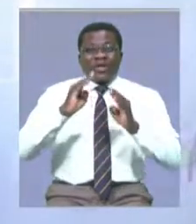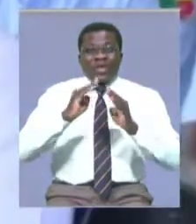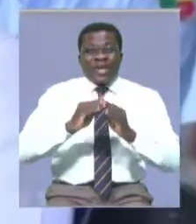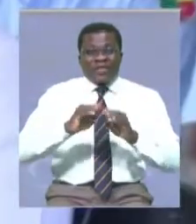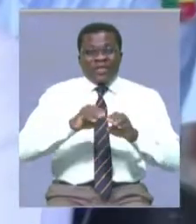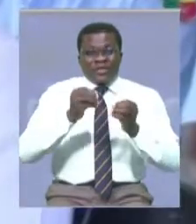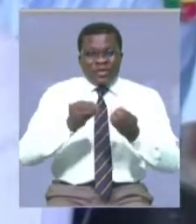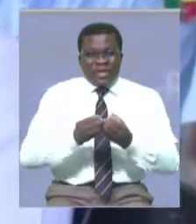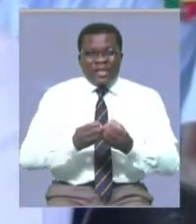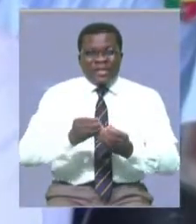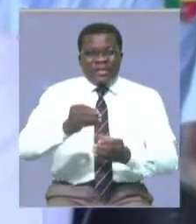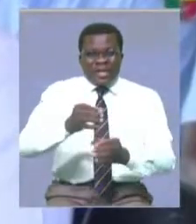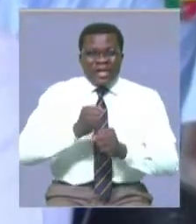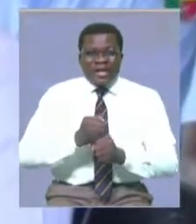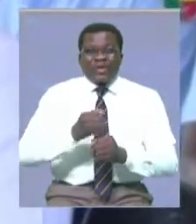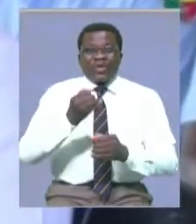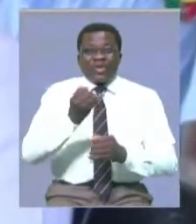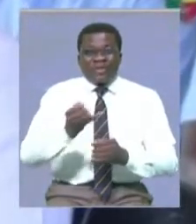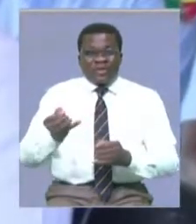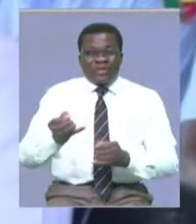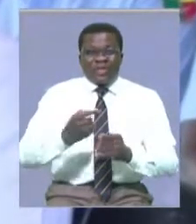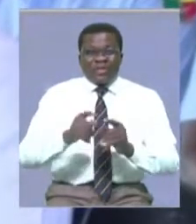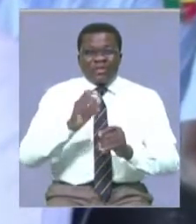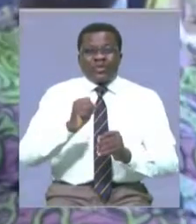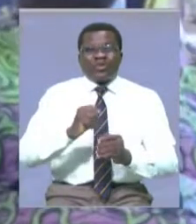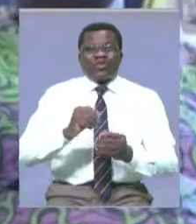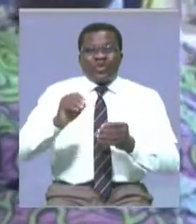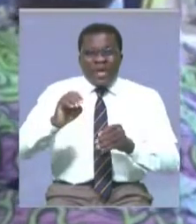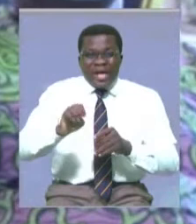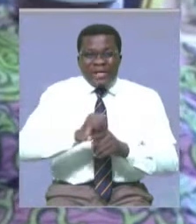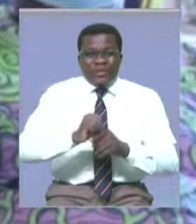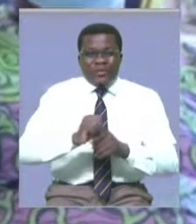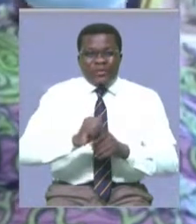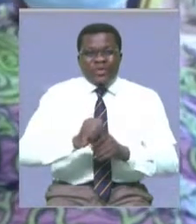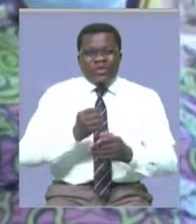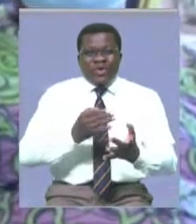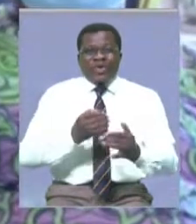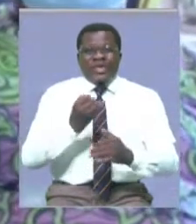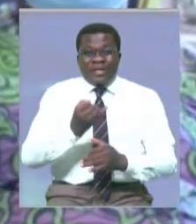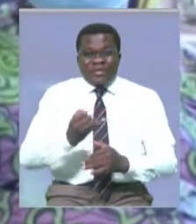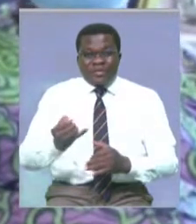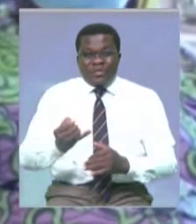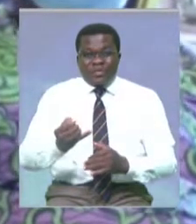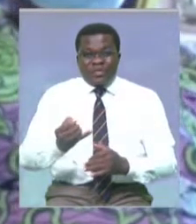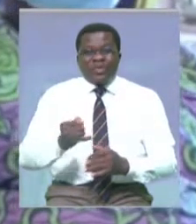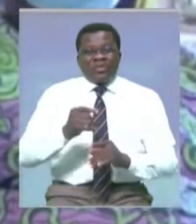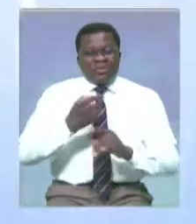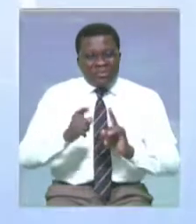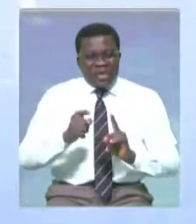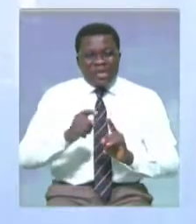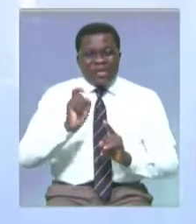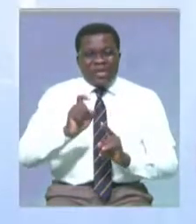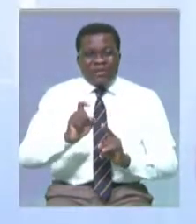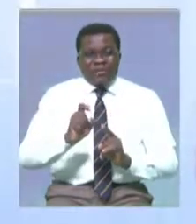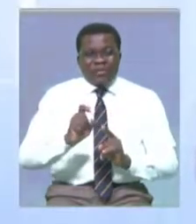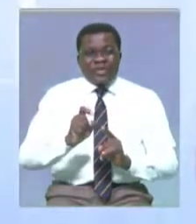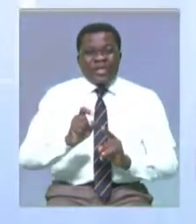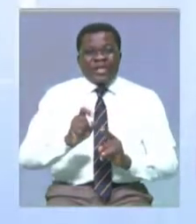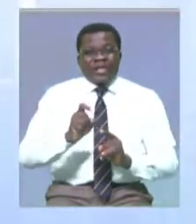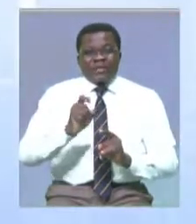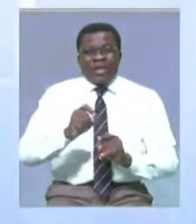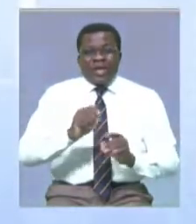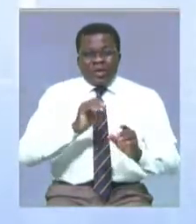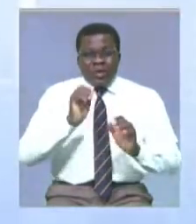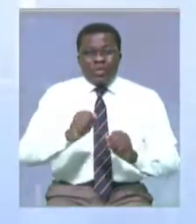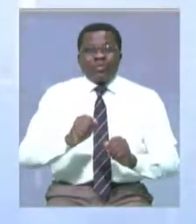s'organise déjà à accueillir ces infrastructures, mais surtout à les entretenir. On attend des infrastructures, mais il faudrait qu'on s'acquitte aussi